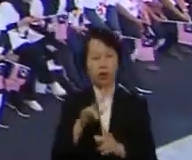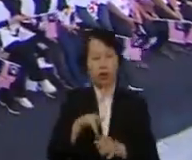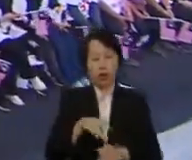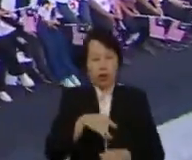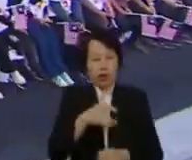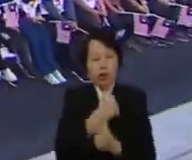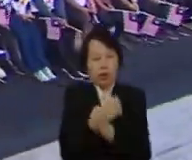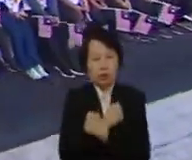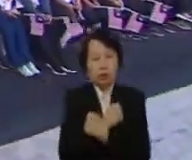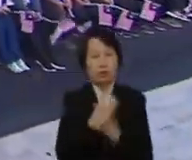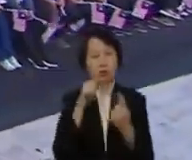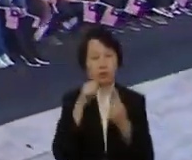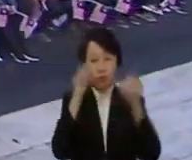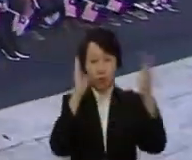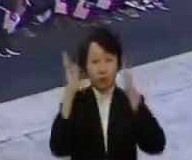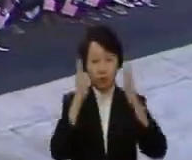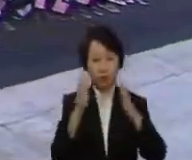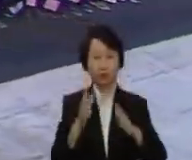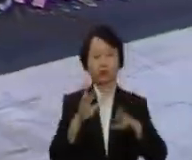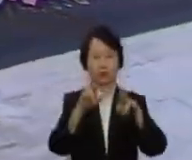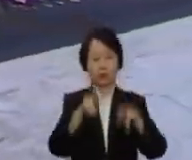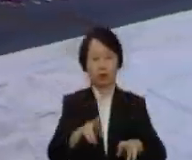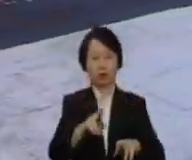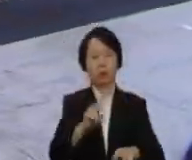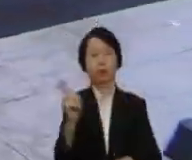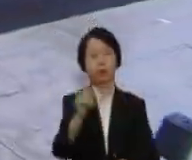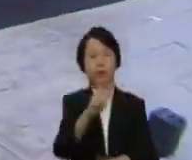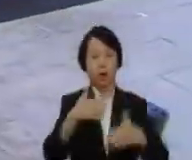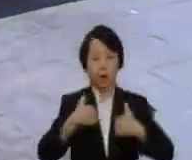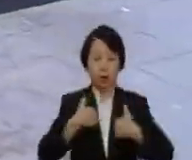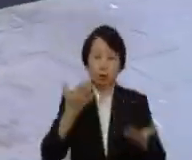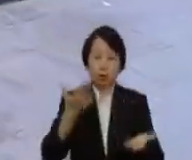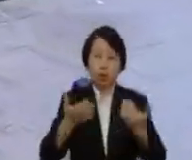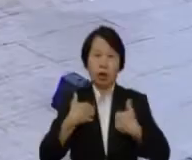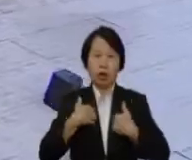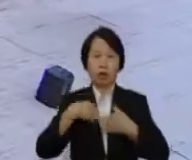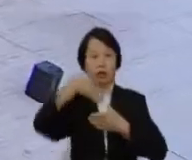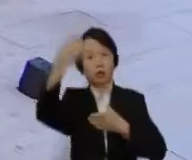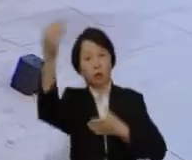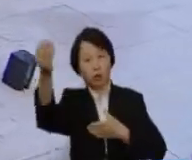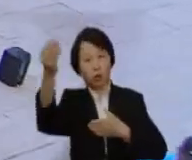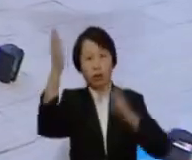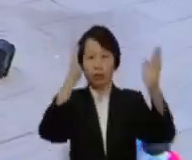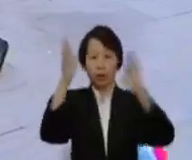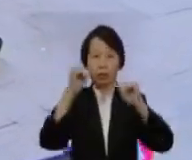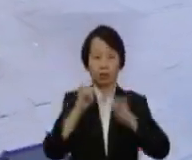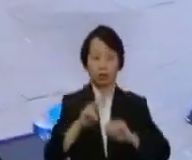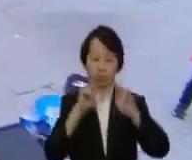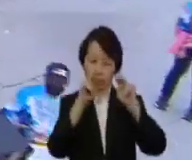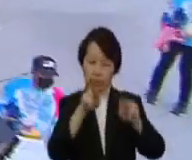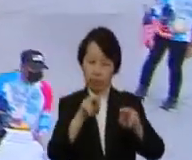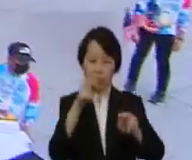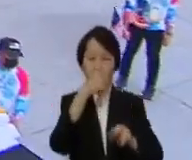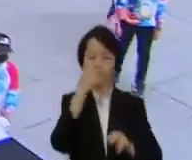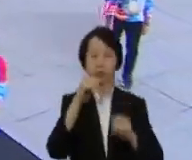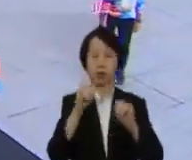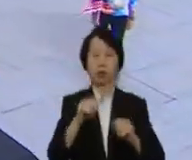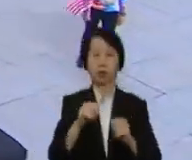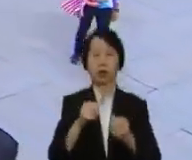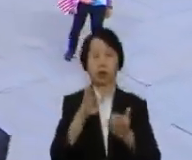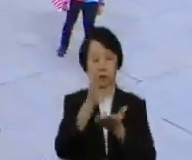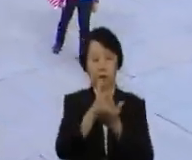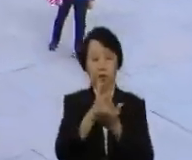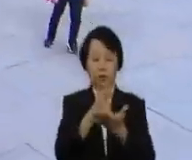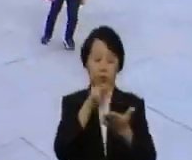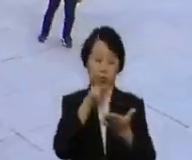kepada negara. Dan rakyat sebenarnya walau di mana saja anda berada, mungkin ada yang berada di luar negara yang boleh menyaksikan kita kerana siaran kita juga